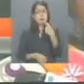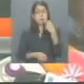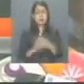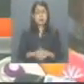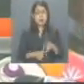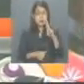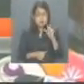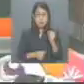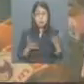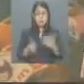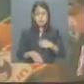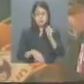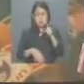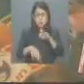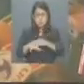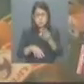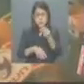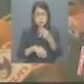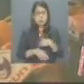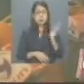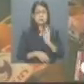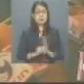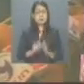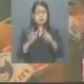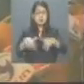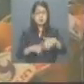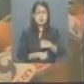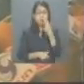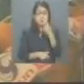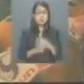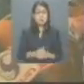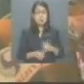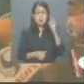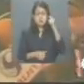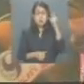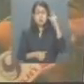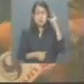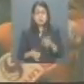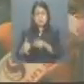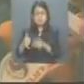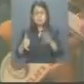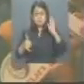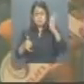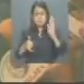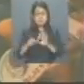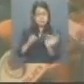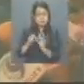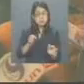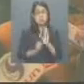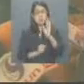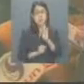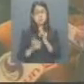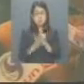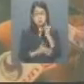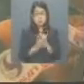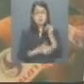ไปเร่งรัด ถ้าประชาชนจะได้ติดตามโดยละเอียดก็จะเห็นว่าทุกท่านเนี่ยอภิปรายมีเนื้อหาสาระนะครับแล้วถ้าไม่มี